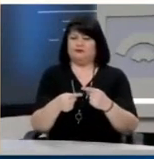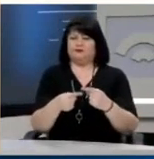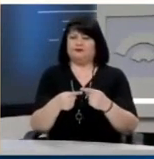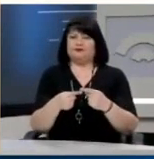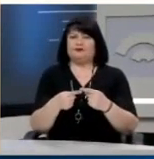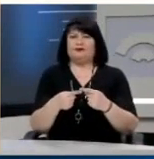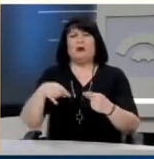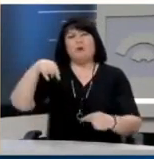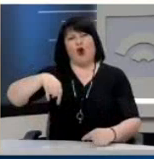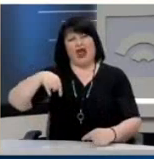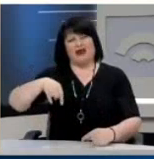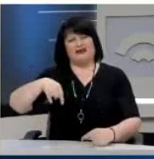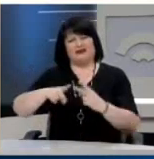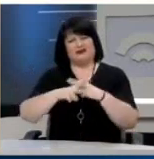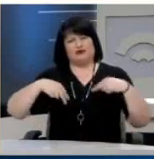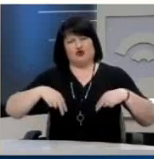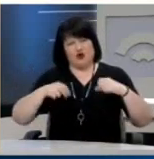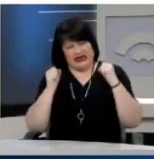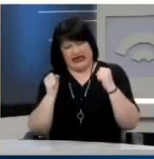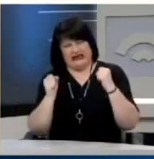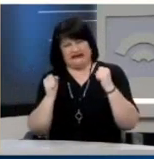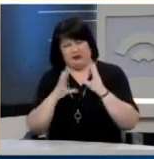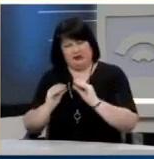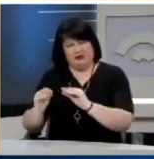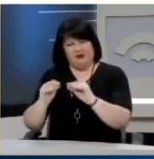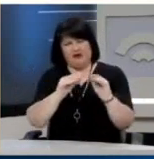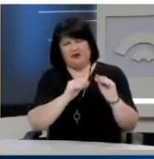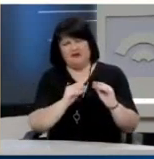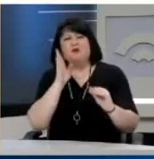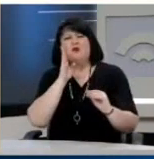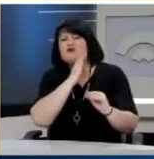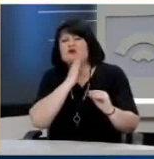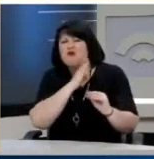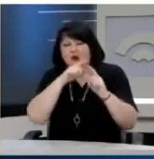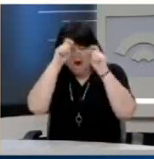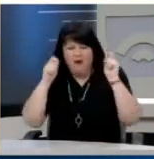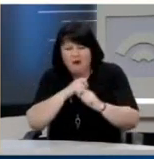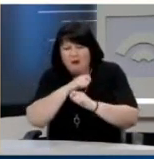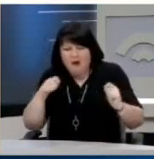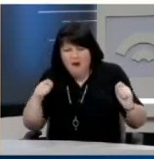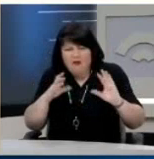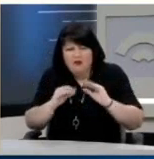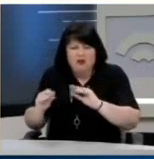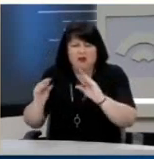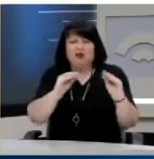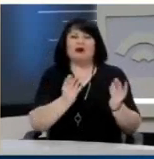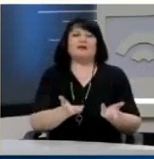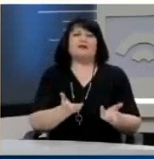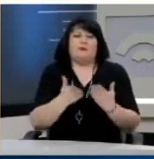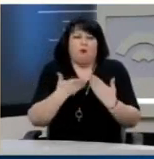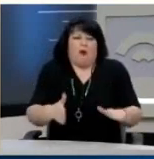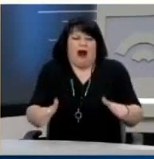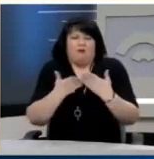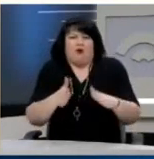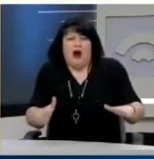την πολακιάδα και με τους κυτρινισμούς και με τη μαύρη προπαγάνδα, ακριβώς